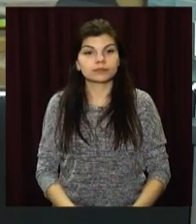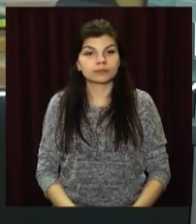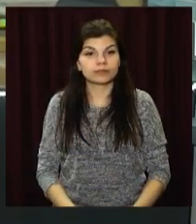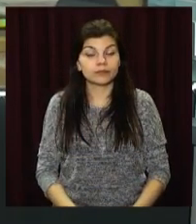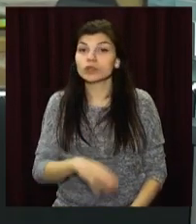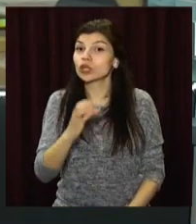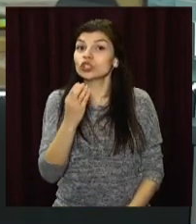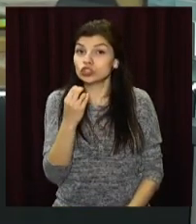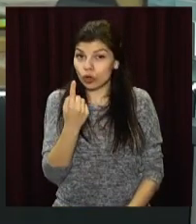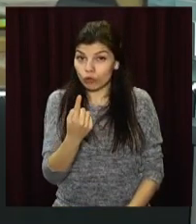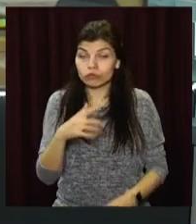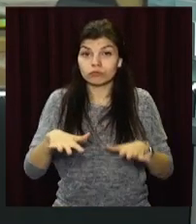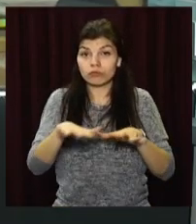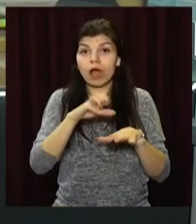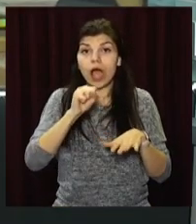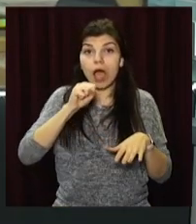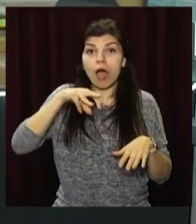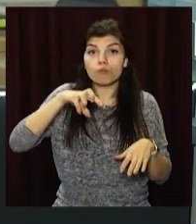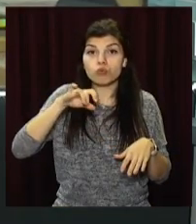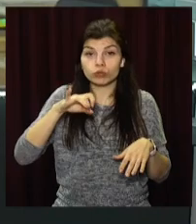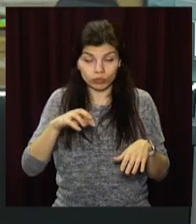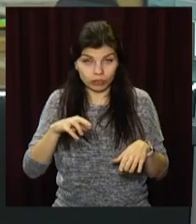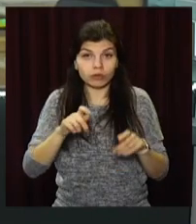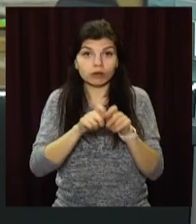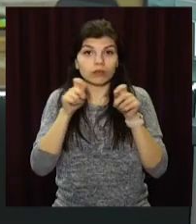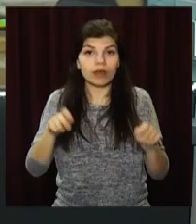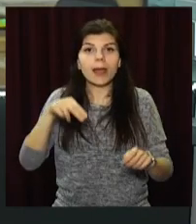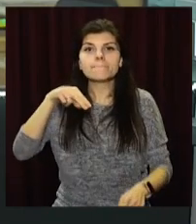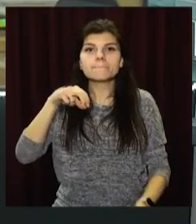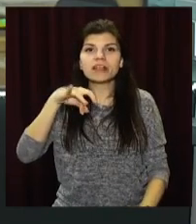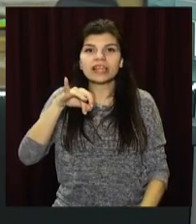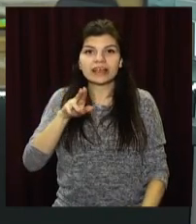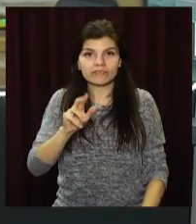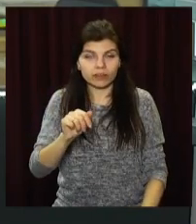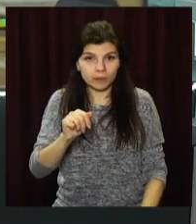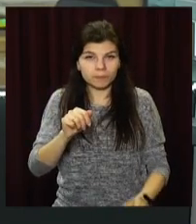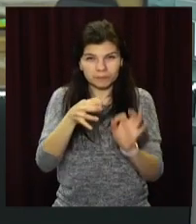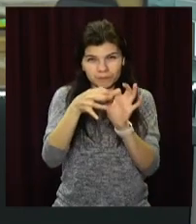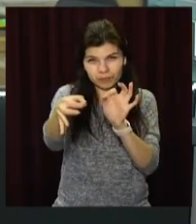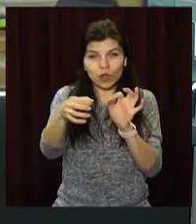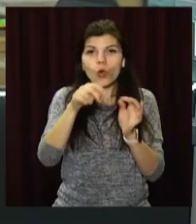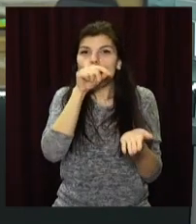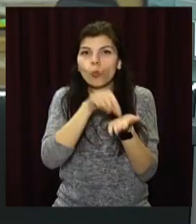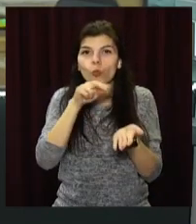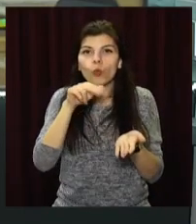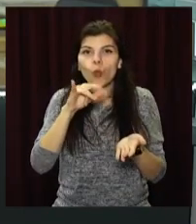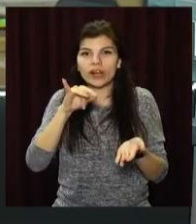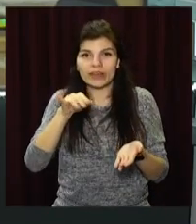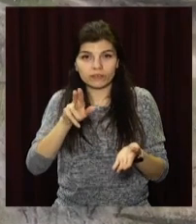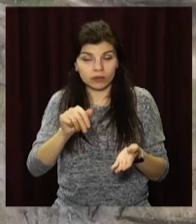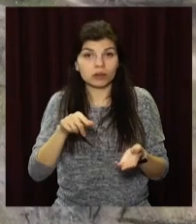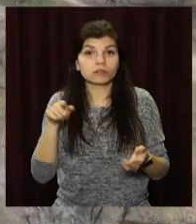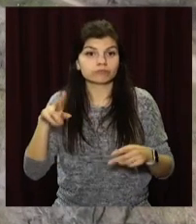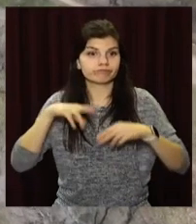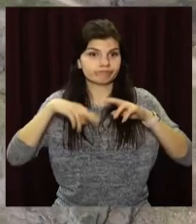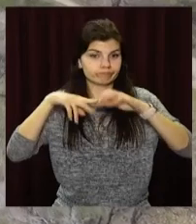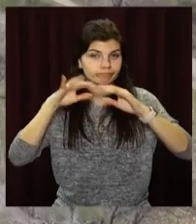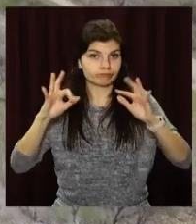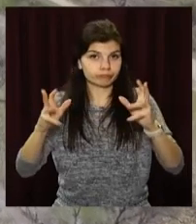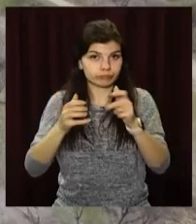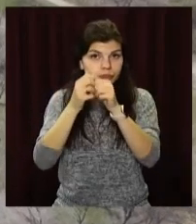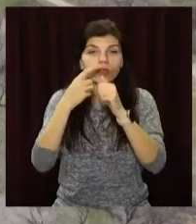Ще одну амбулаторію невдовзі відкриють у Петриківській громаді. У Курилівці її почали будувати з нуля обласним та державним